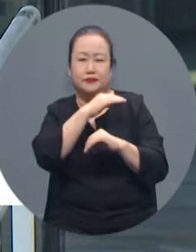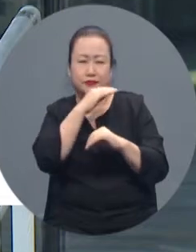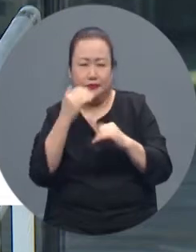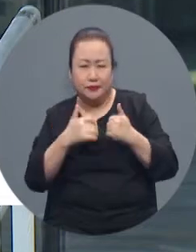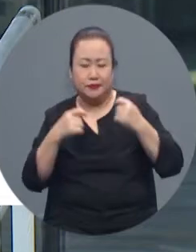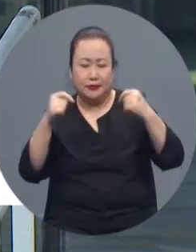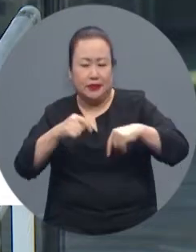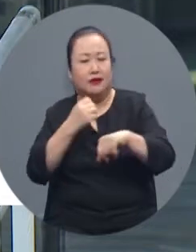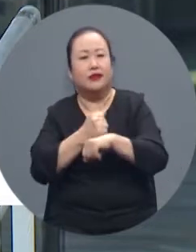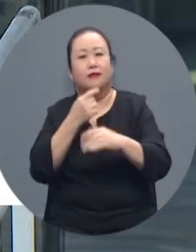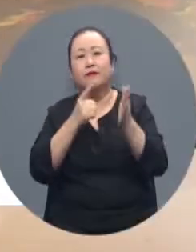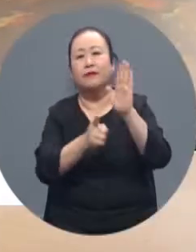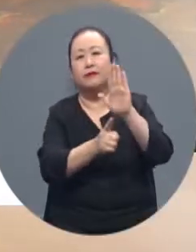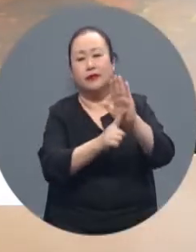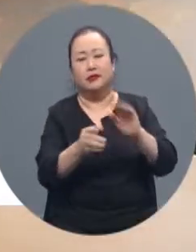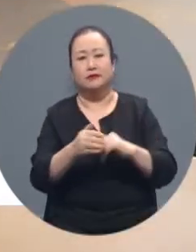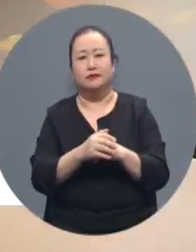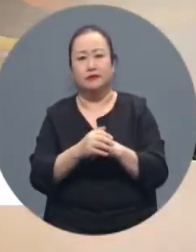입장을 보이고 있습니다.